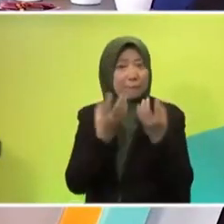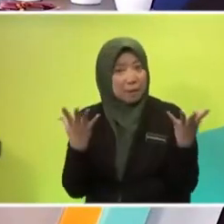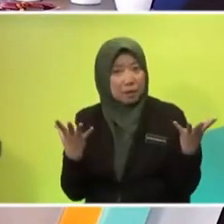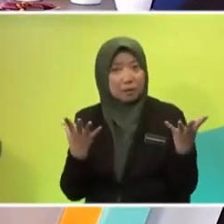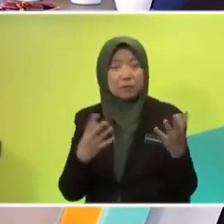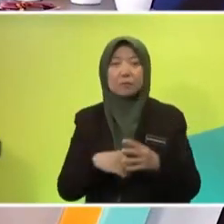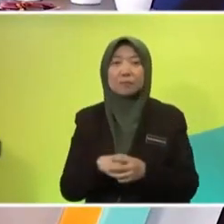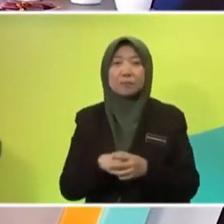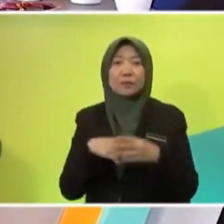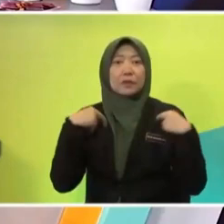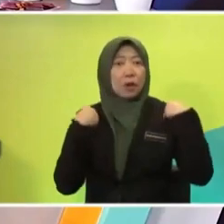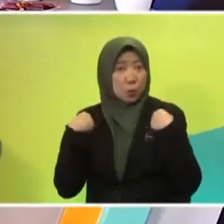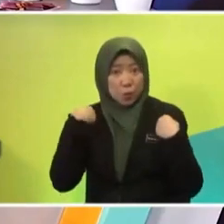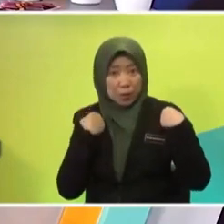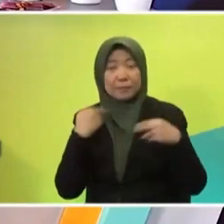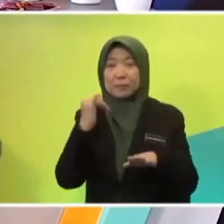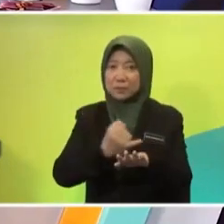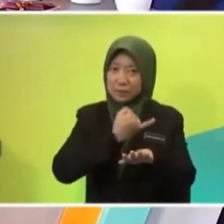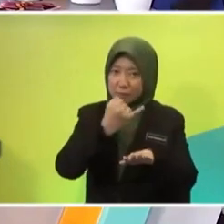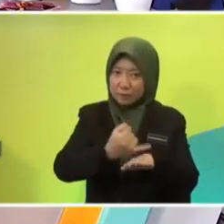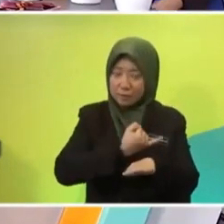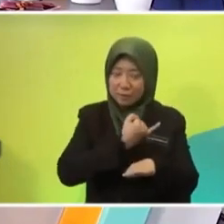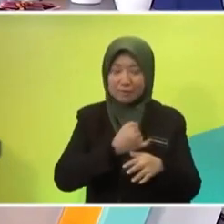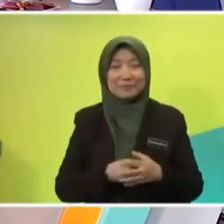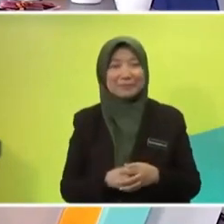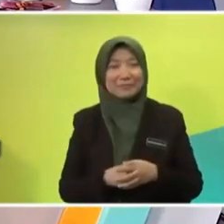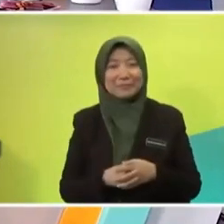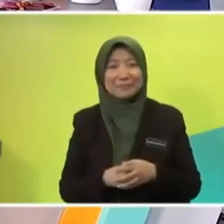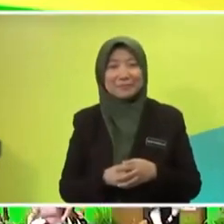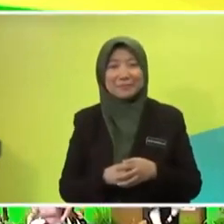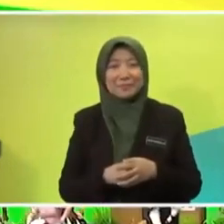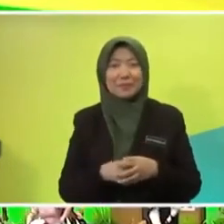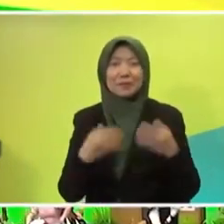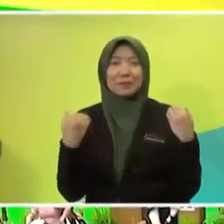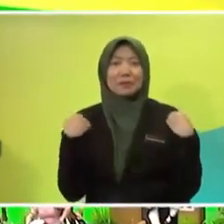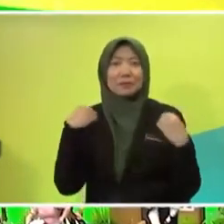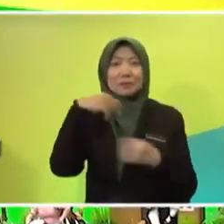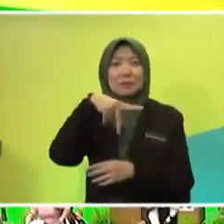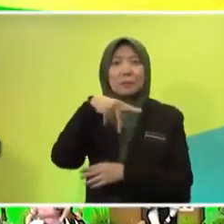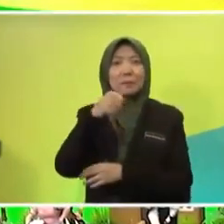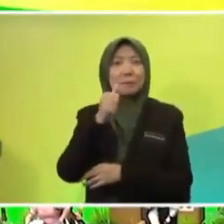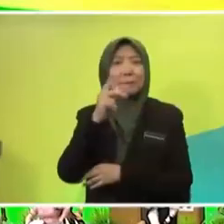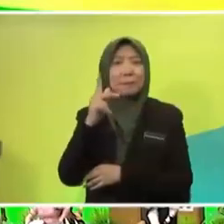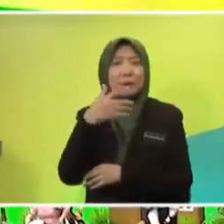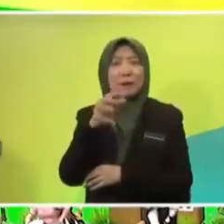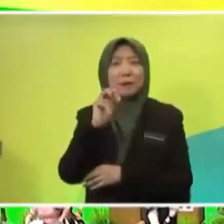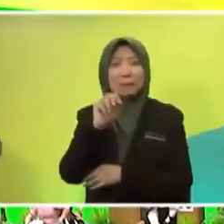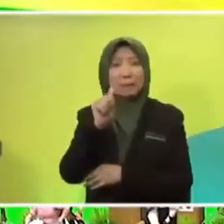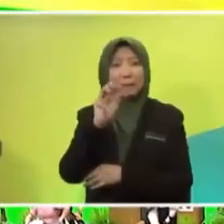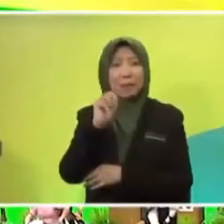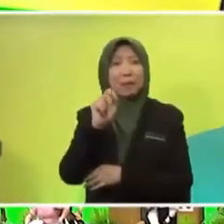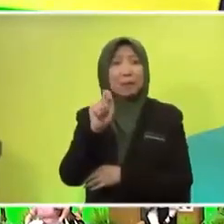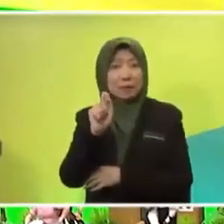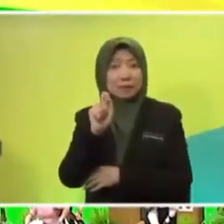kita nampak ada haiwan-haiwan jinak ya cikgu. Yeah. Dan pastinya saya nampak macam ada Pak Mamat lah dekat dalam ladang. Yeah, betul.